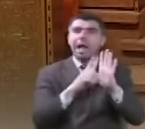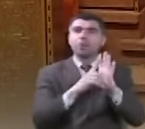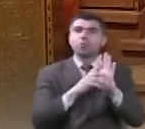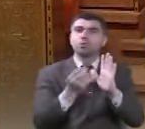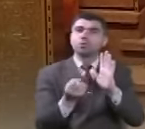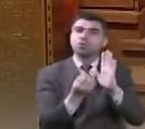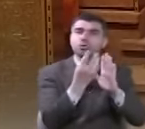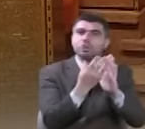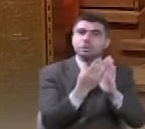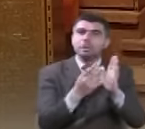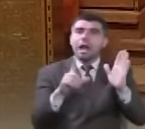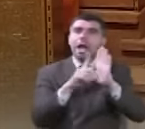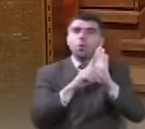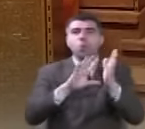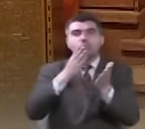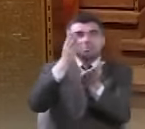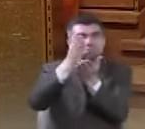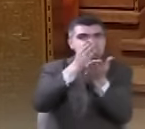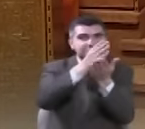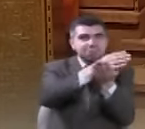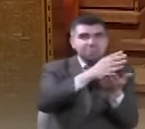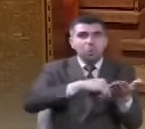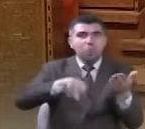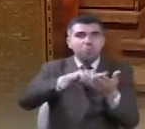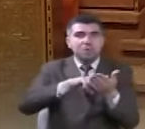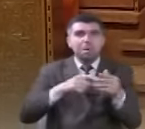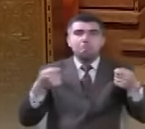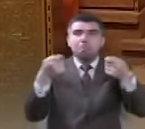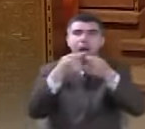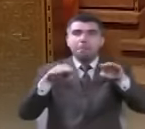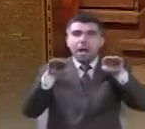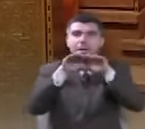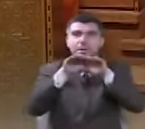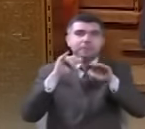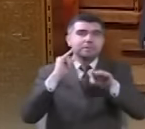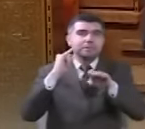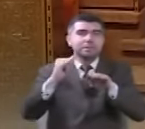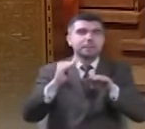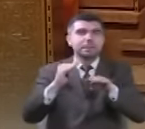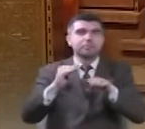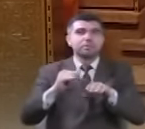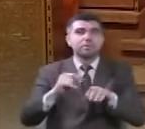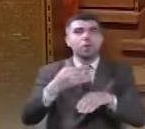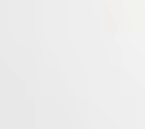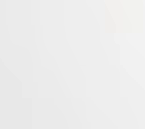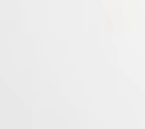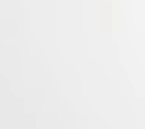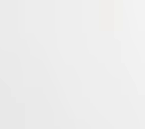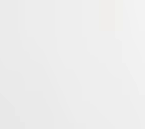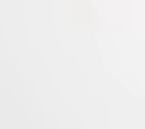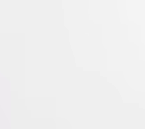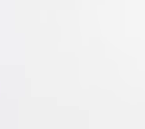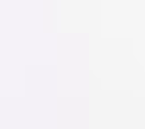على الحقوق المنجويه من خلال حق الولوج ومن خلال الاتاوات اللي غترجع لهذه المنجميه. شكرا للسيد الوزير.